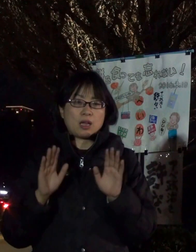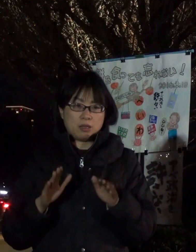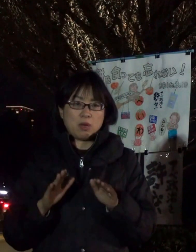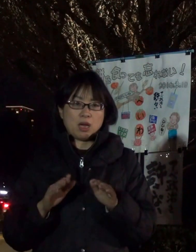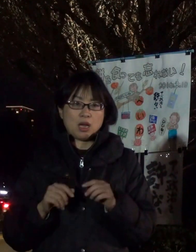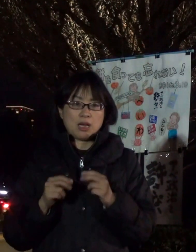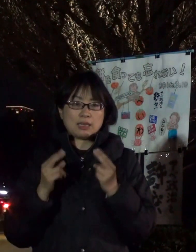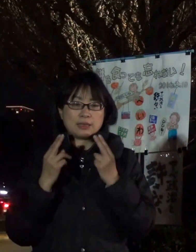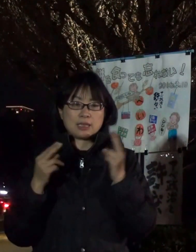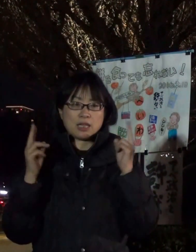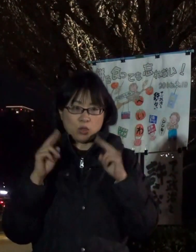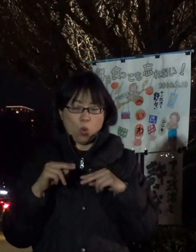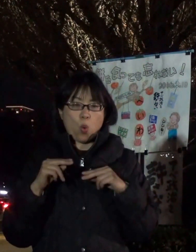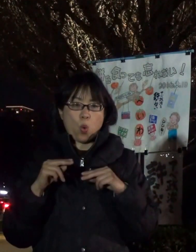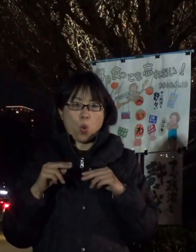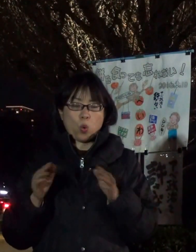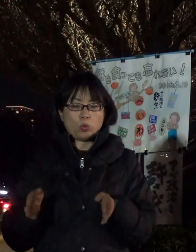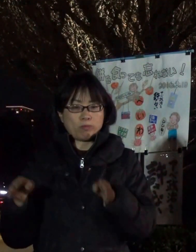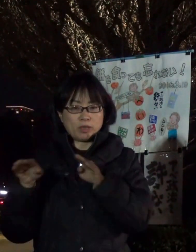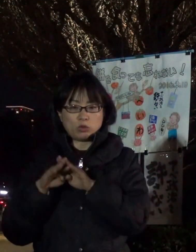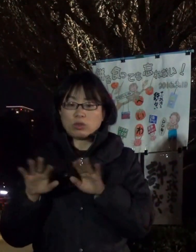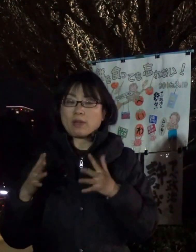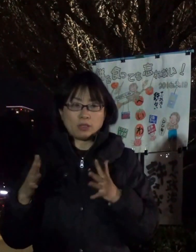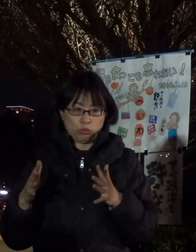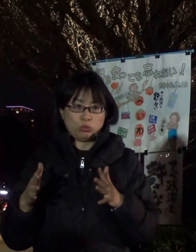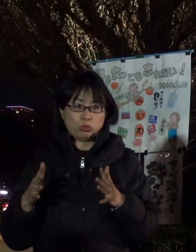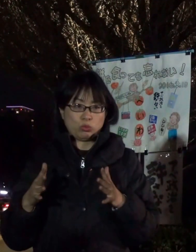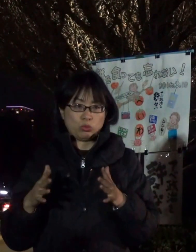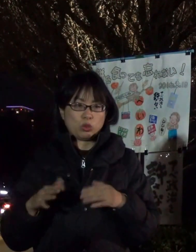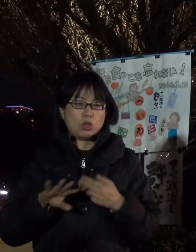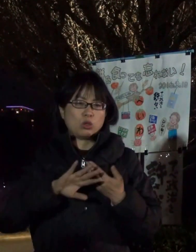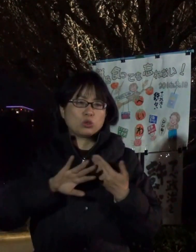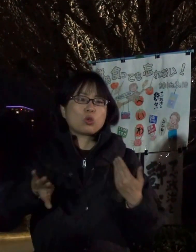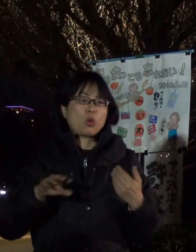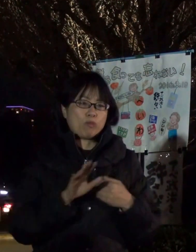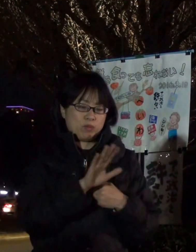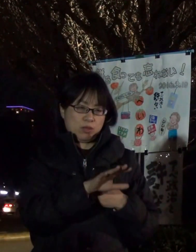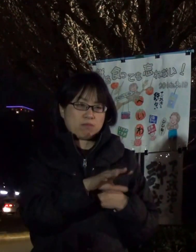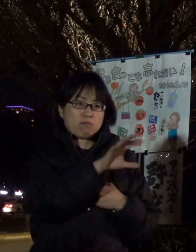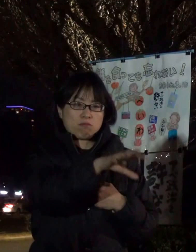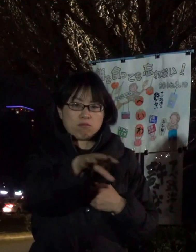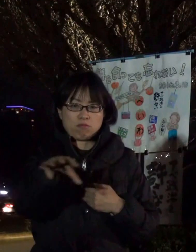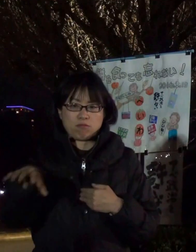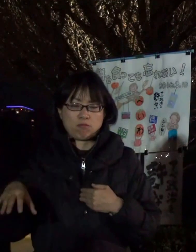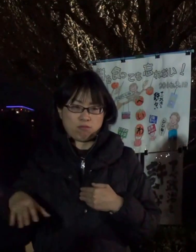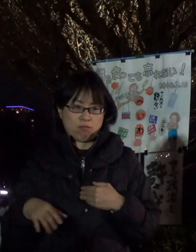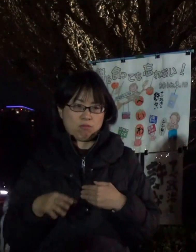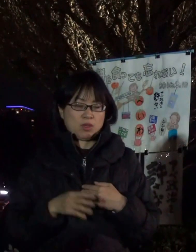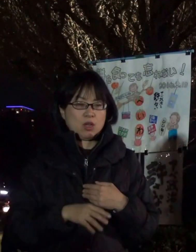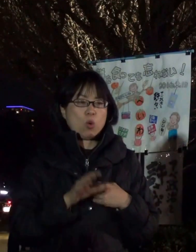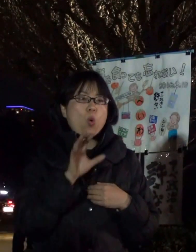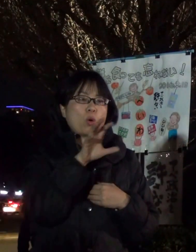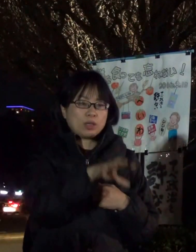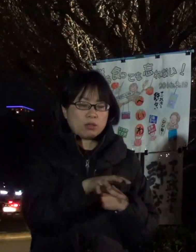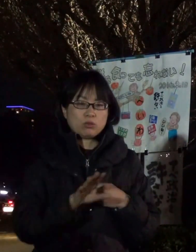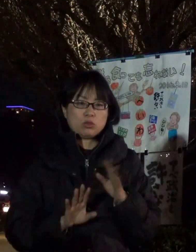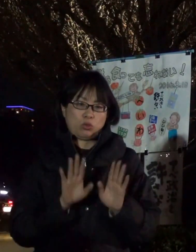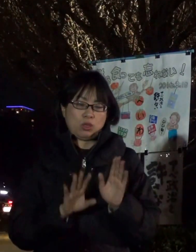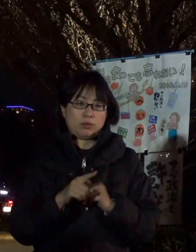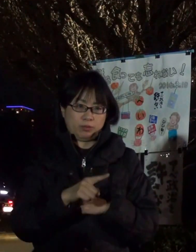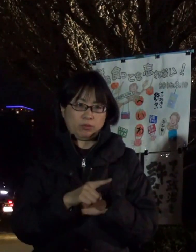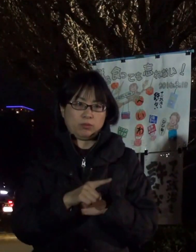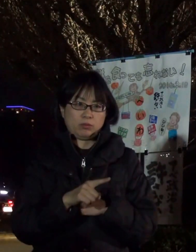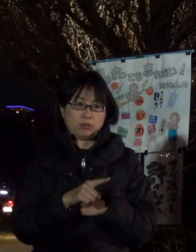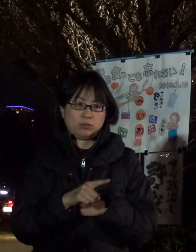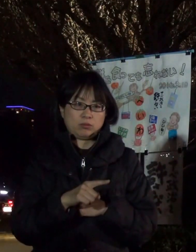えばテントだとかシートかぶせてるとかそういう状態なので、あるいはコンテナに積み上げてるとかいう状態なので、万が一火